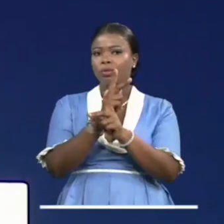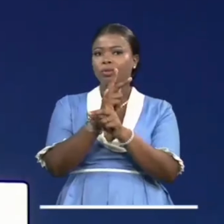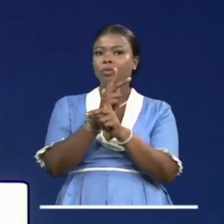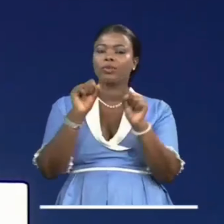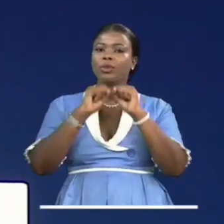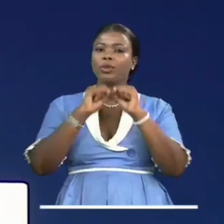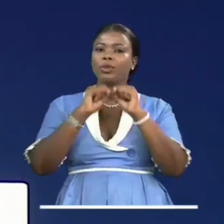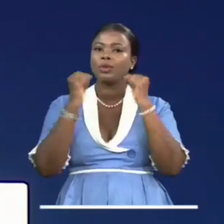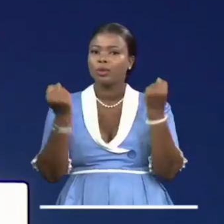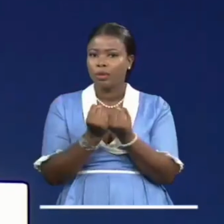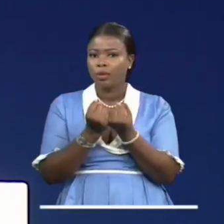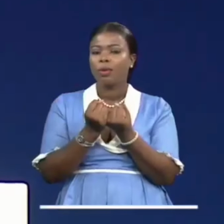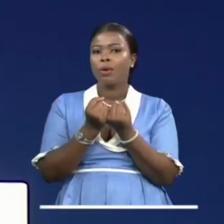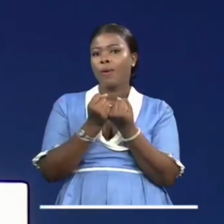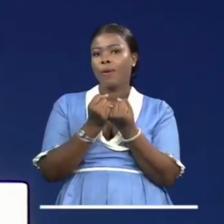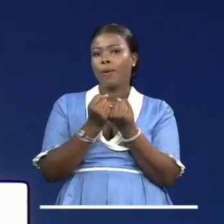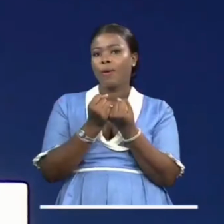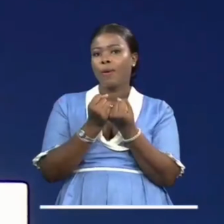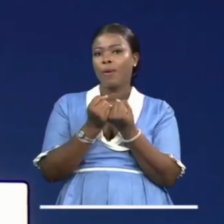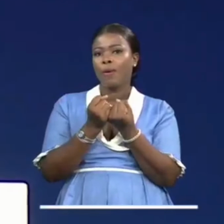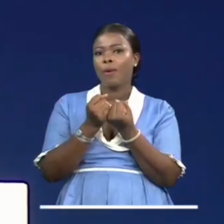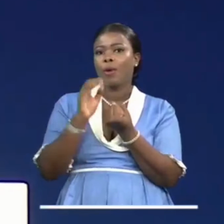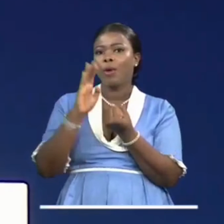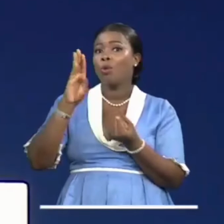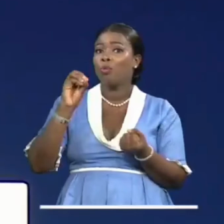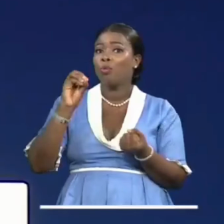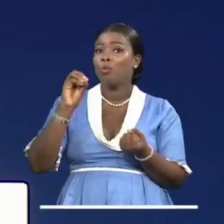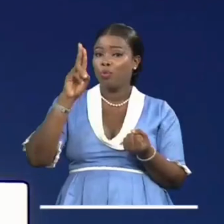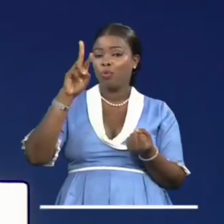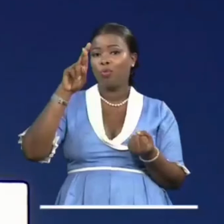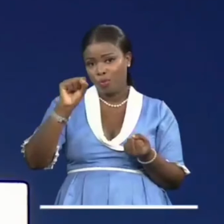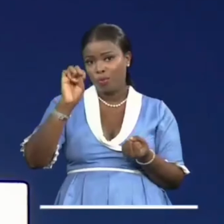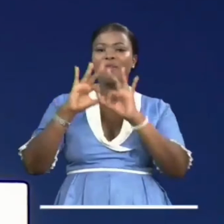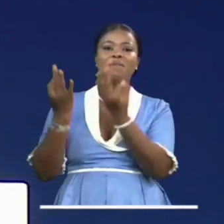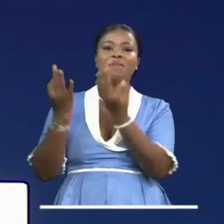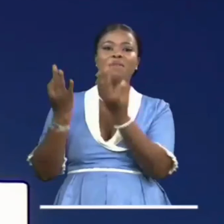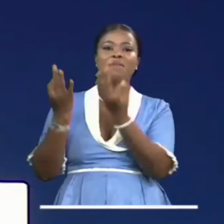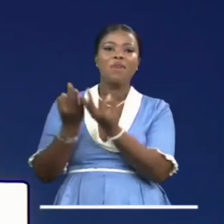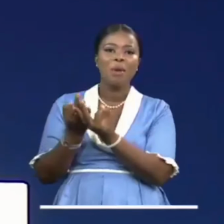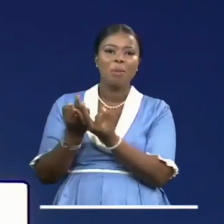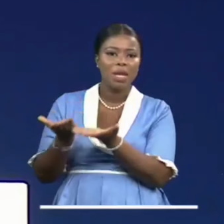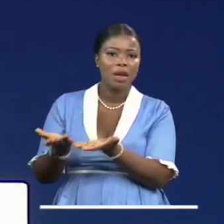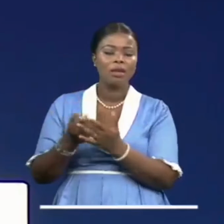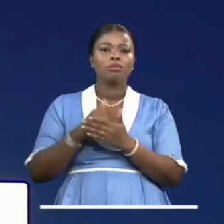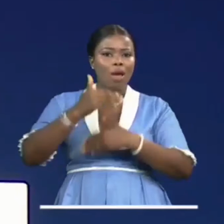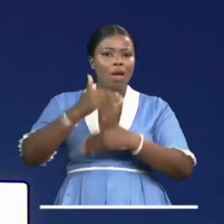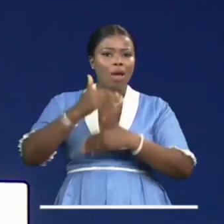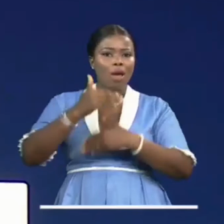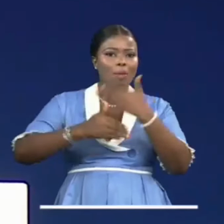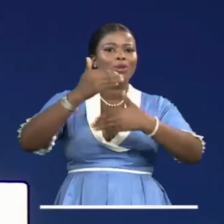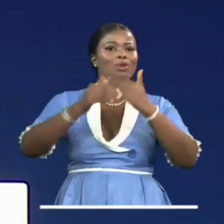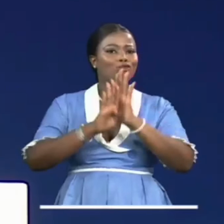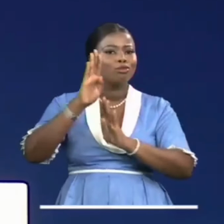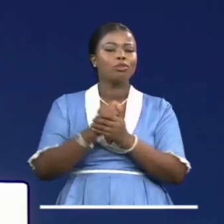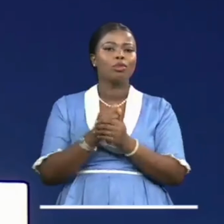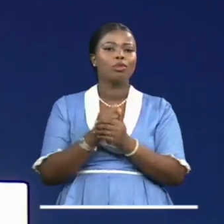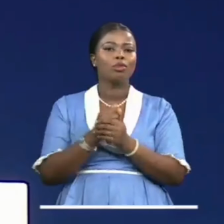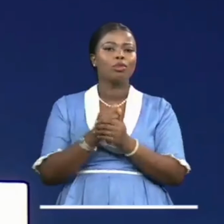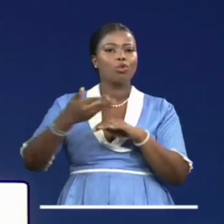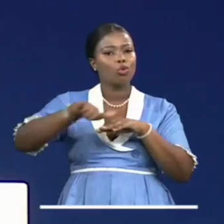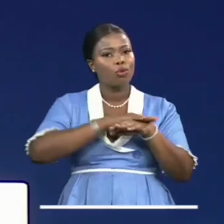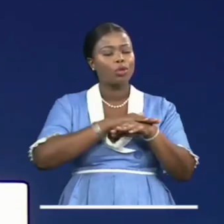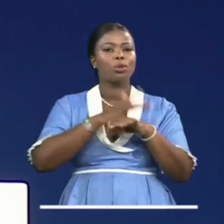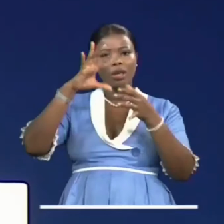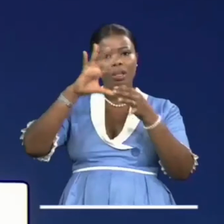sécurité familiales qui ont été initié qu'il convient de renforcer notamment l'efficacité en améliorant le ciblage et analissant la